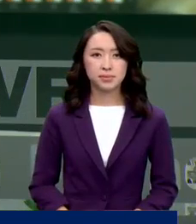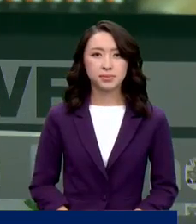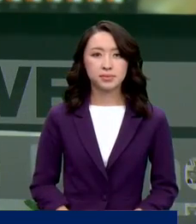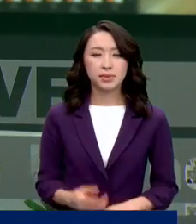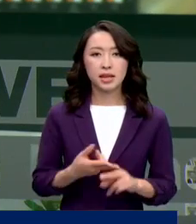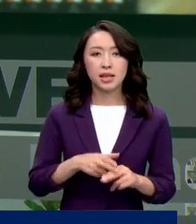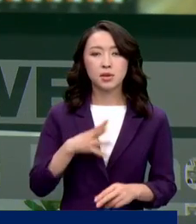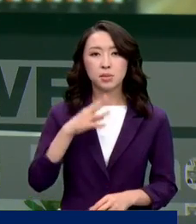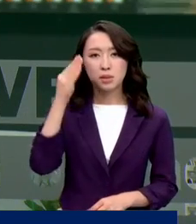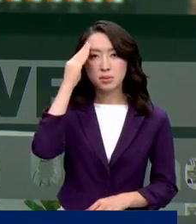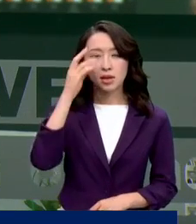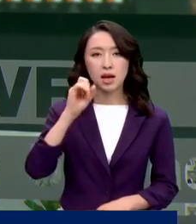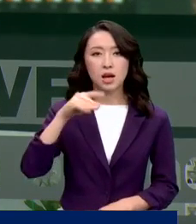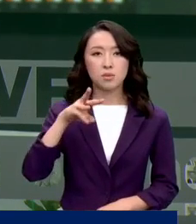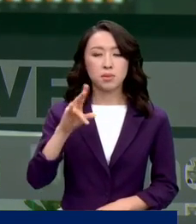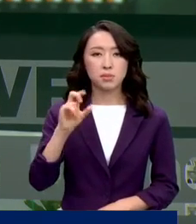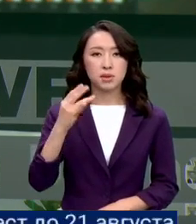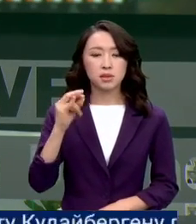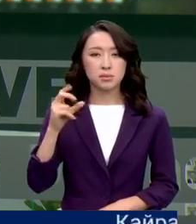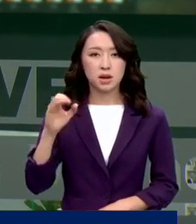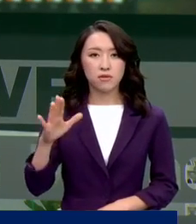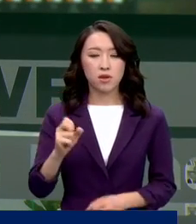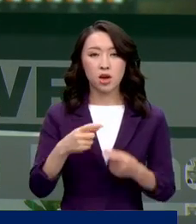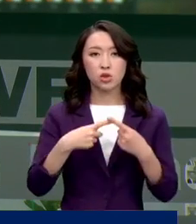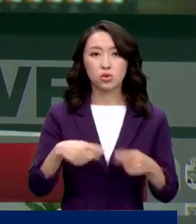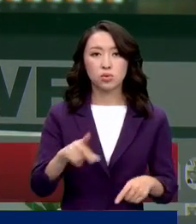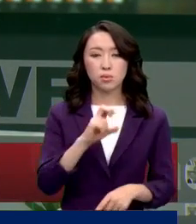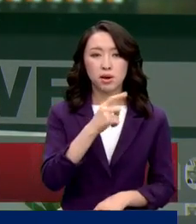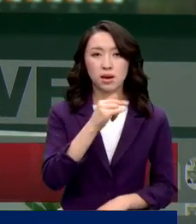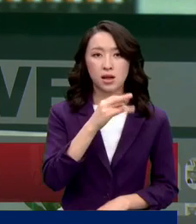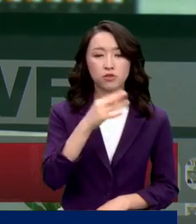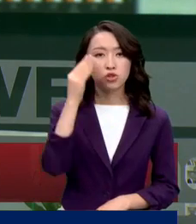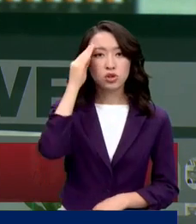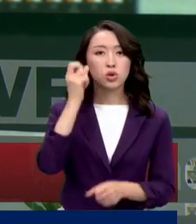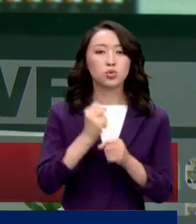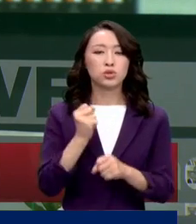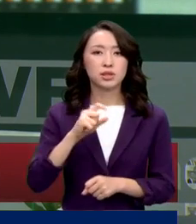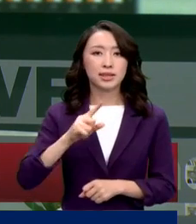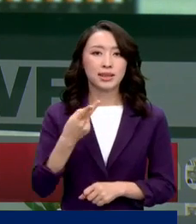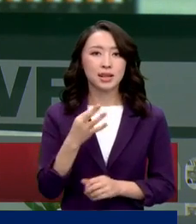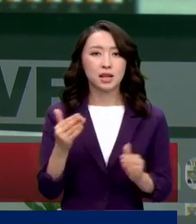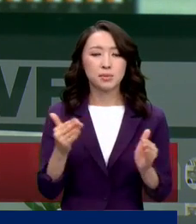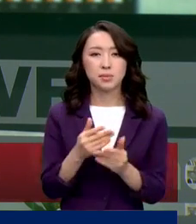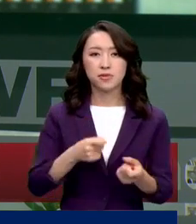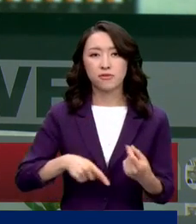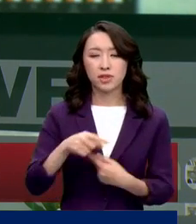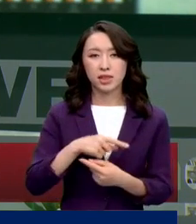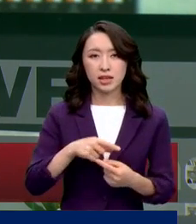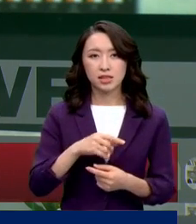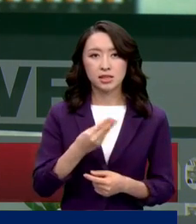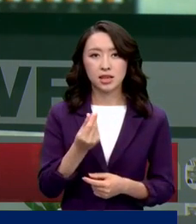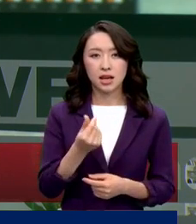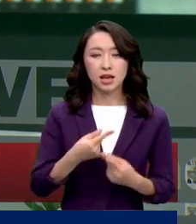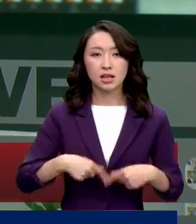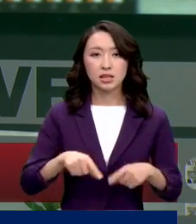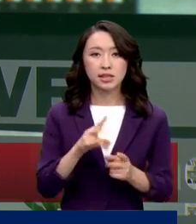Это было мнение Армана Бисимбаева. А вот экономист Арман Байганов считает, что ужесточение требований для микрофинансовых организаций не